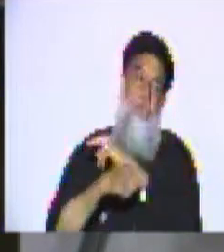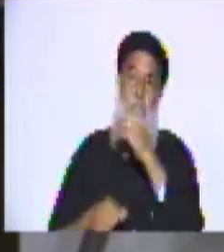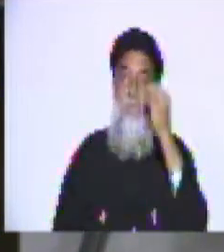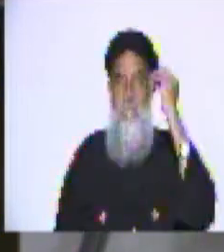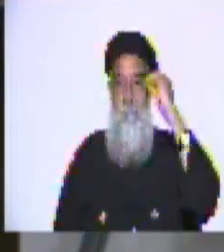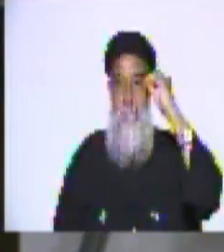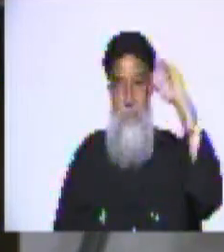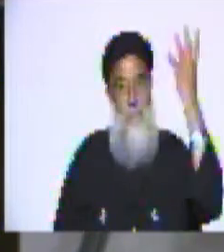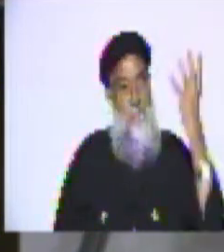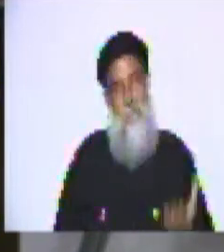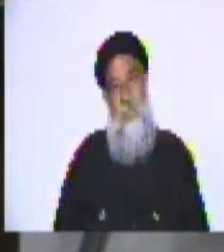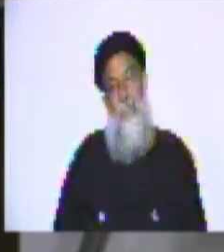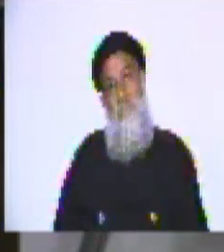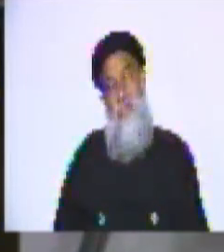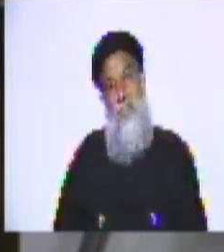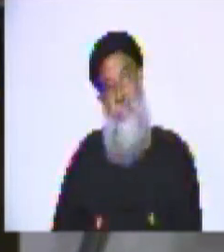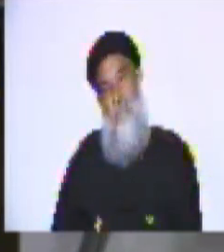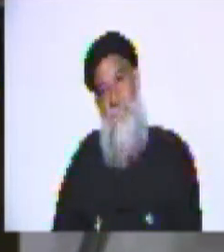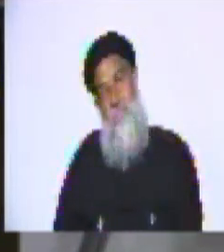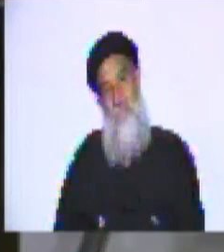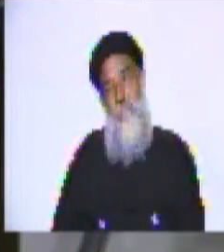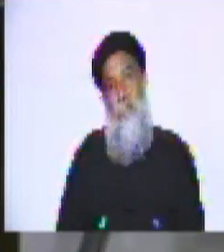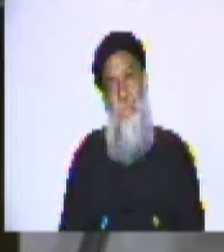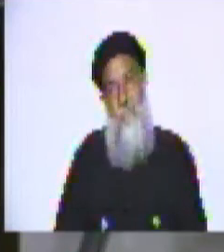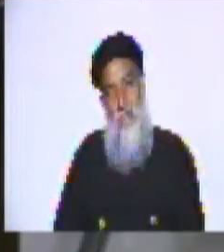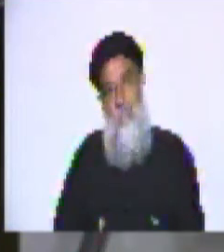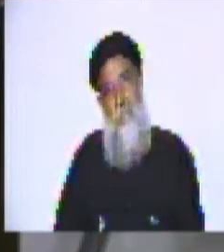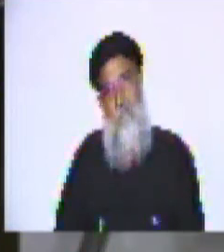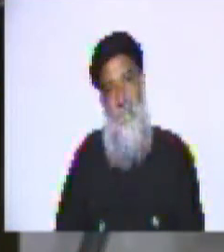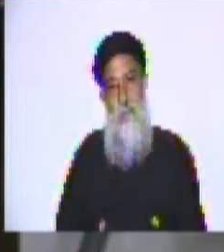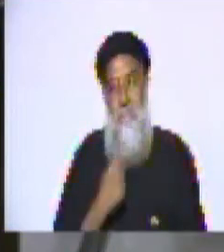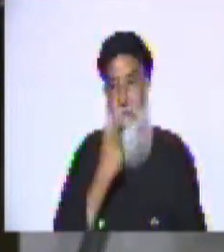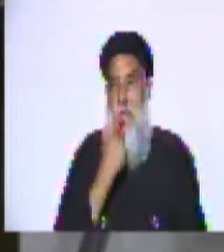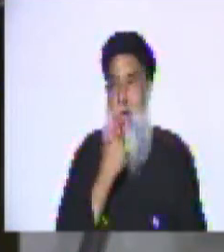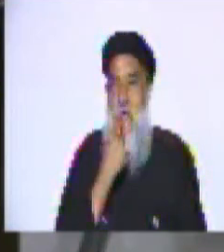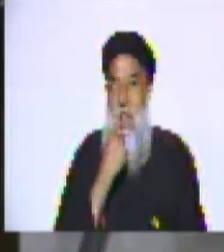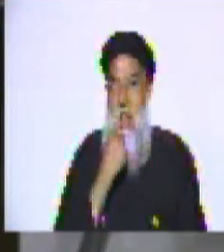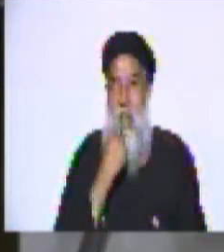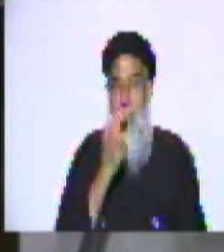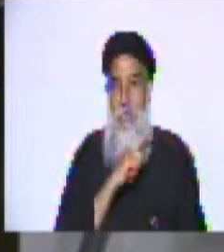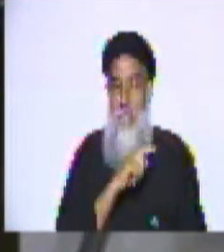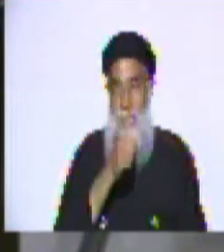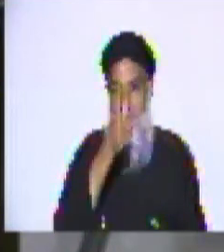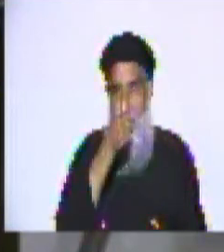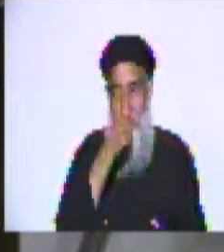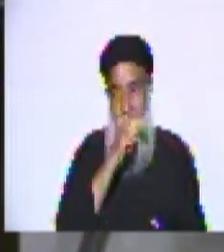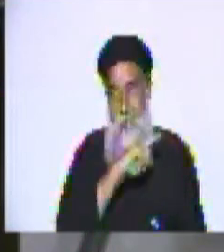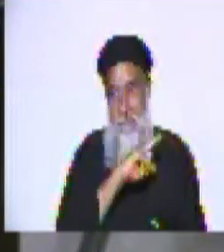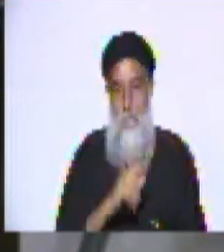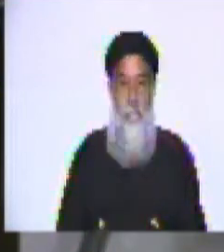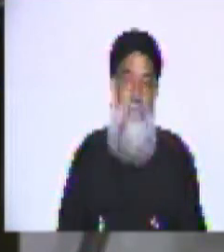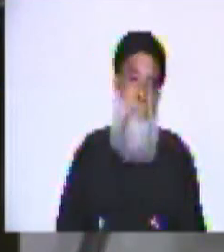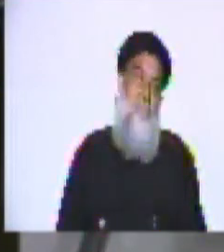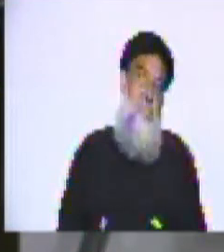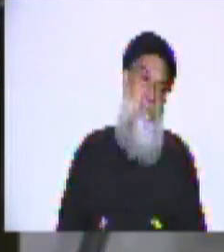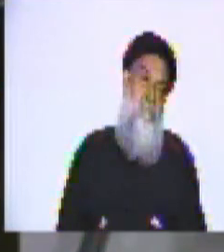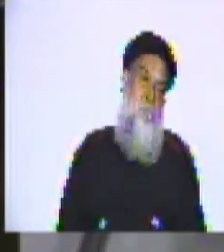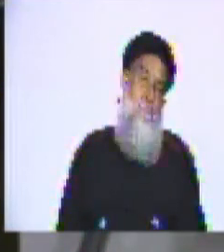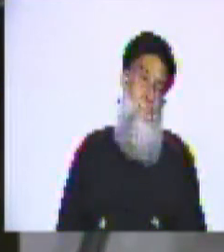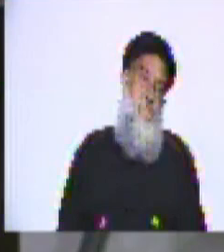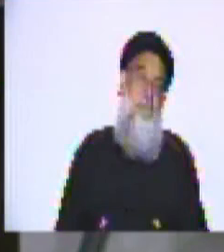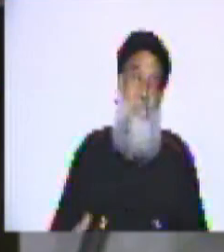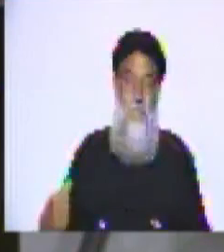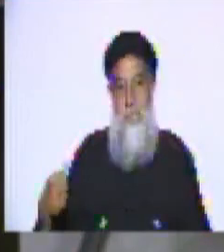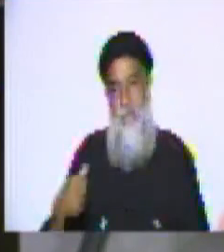فازاي يكون يبقى طقس سنوي؟ طقس أدريبي طبعا. عشان كده بنختم